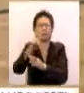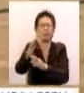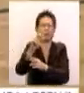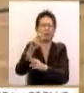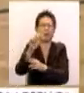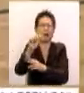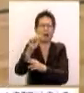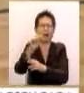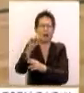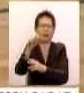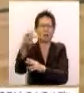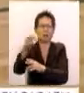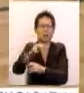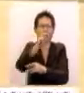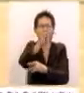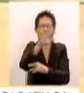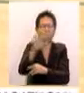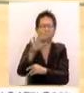Norlan dengan mata